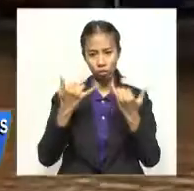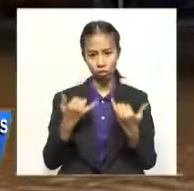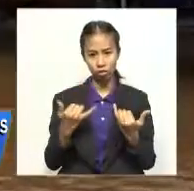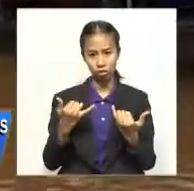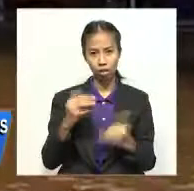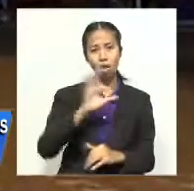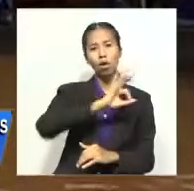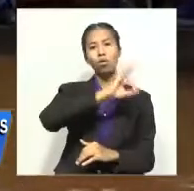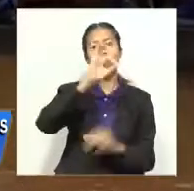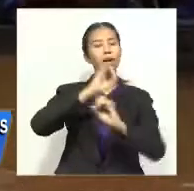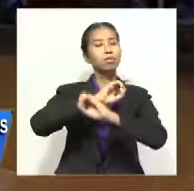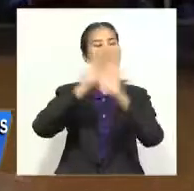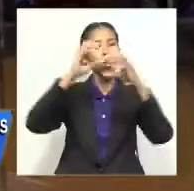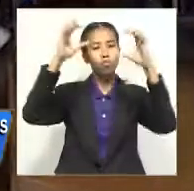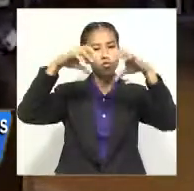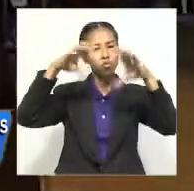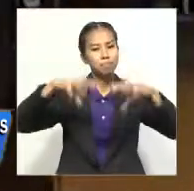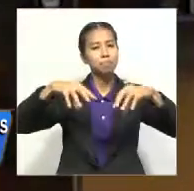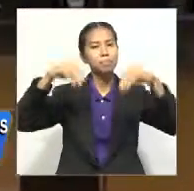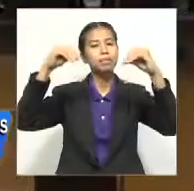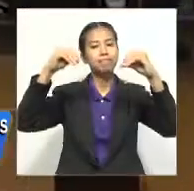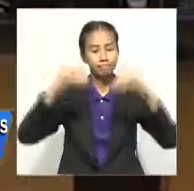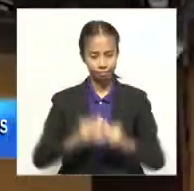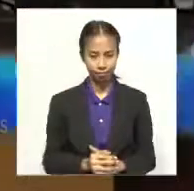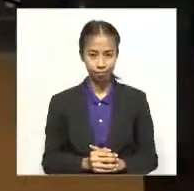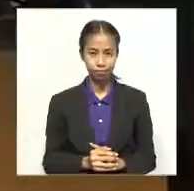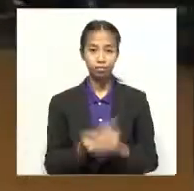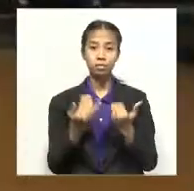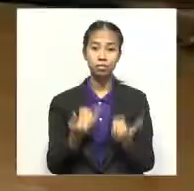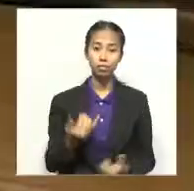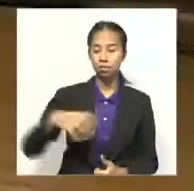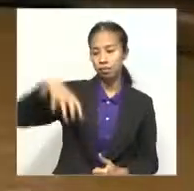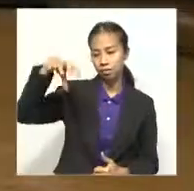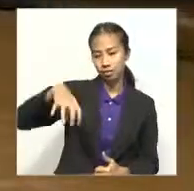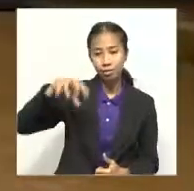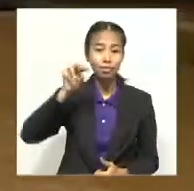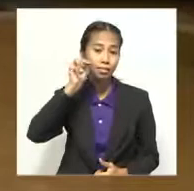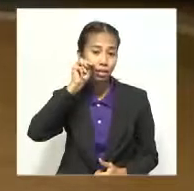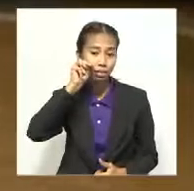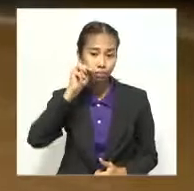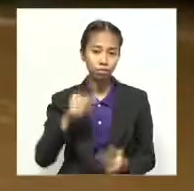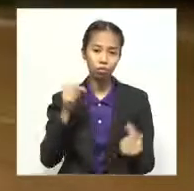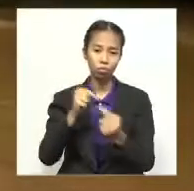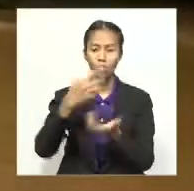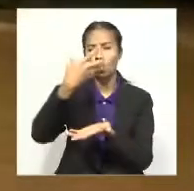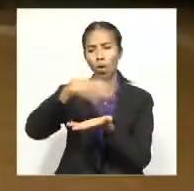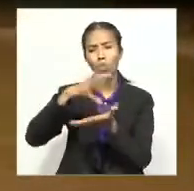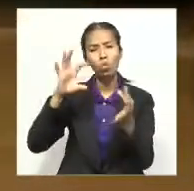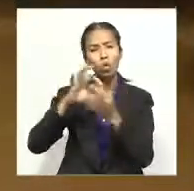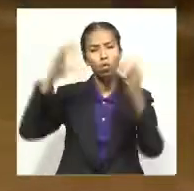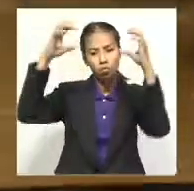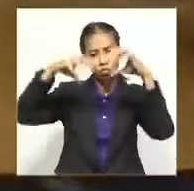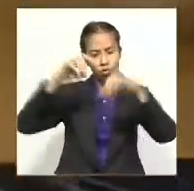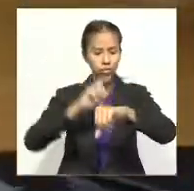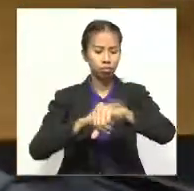ท้องฟ้าเปิดแล้วก็ไม่มีฝนตกในพื้นที่แล้วนะคะทางด้านของกรมทรัพยากรน้ำรายงานสถานการณ์น้ำฝนวันนี้ค่ะเว